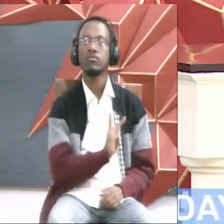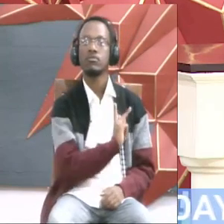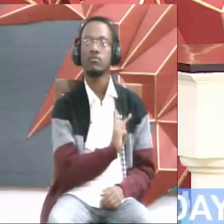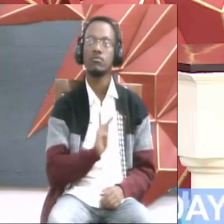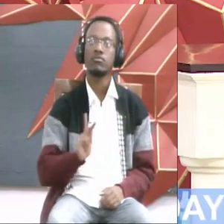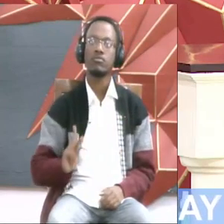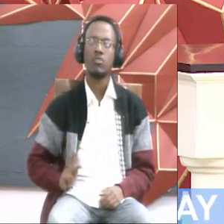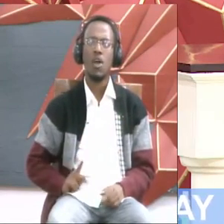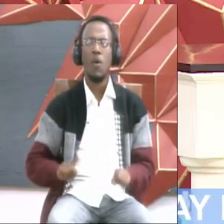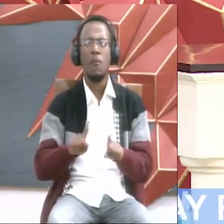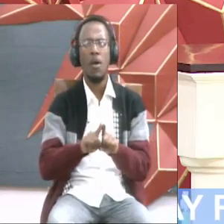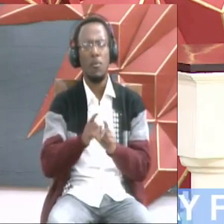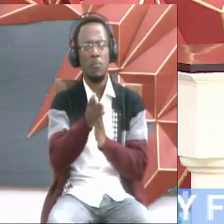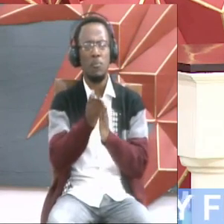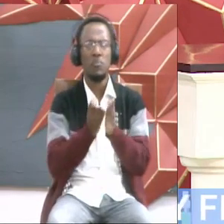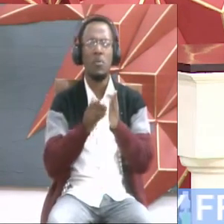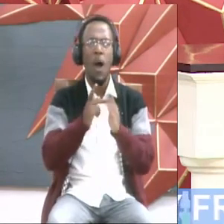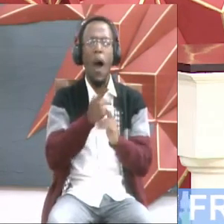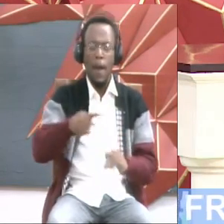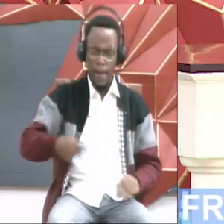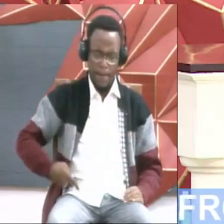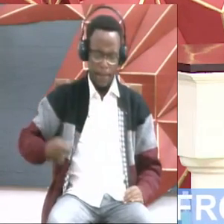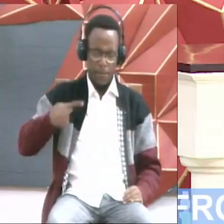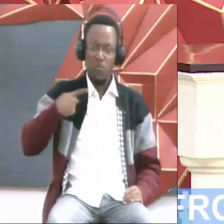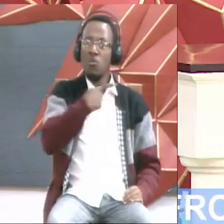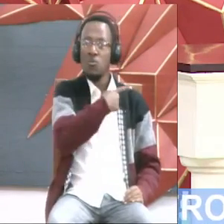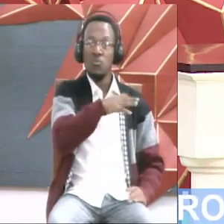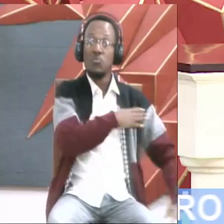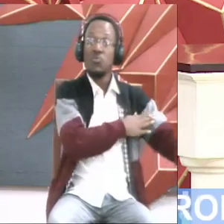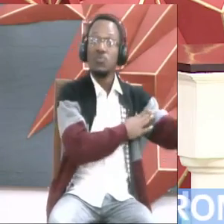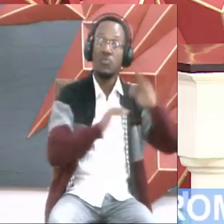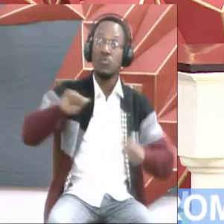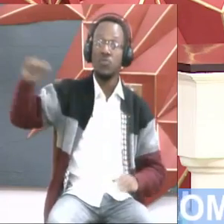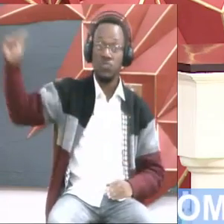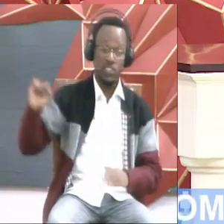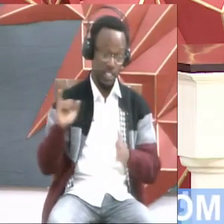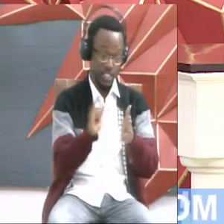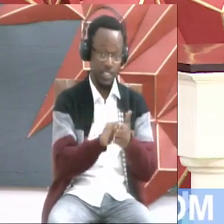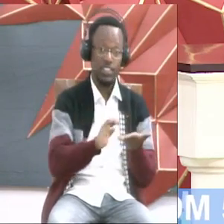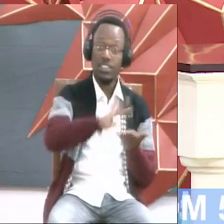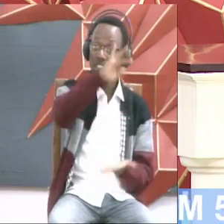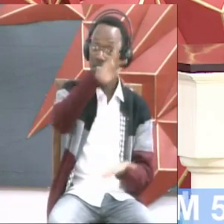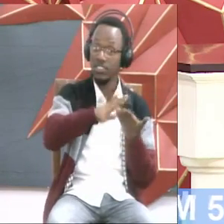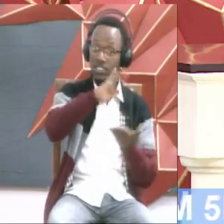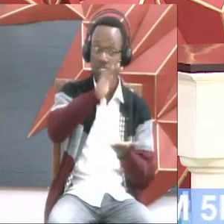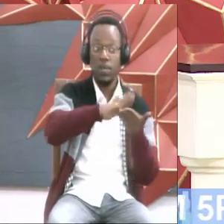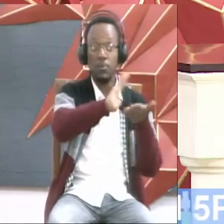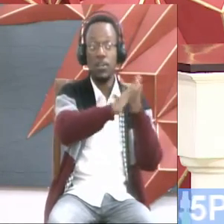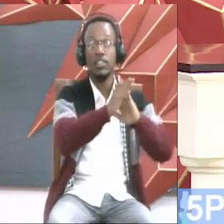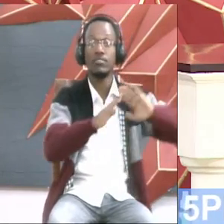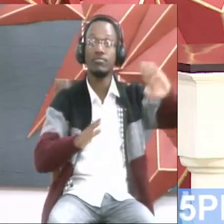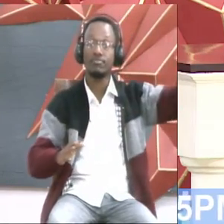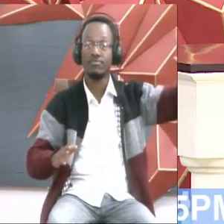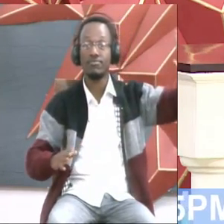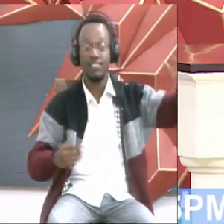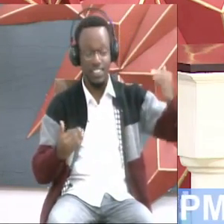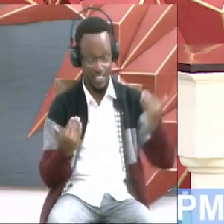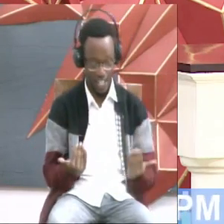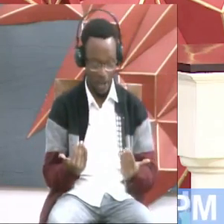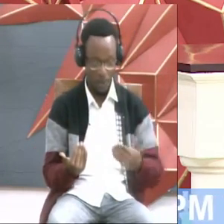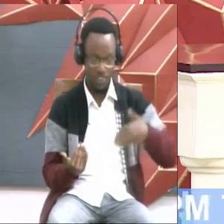abaherezi b'Imana yiwe niyo se icubahiro n'inganji bibi byiwe ibihe